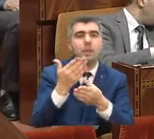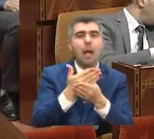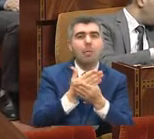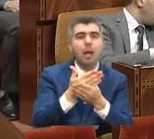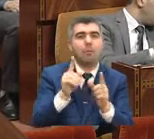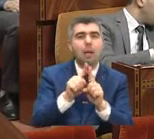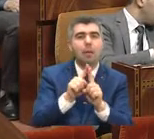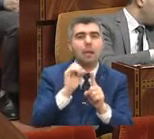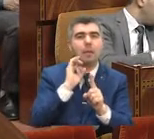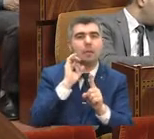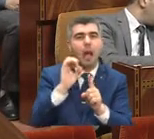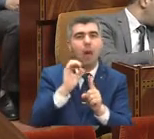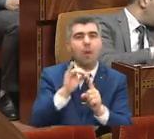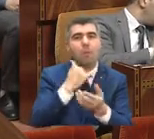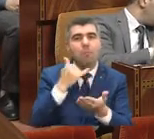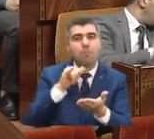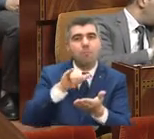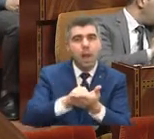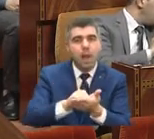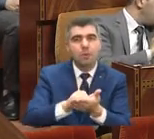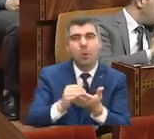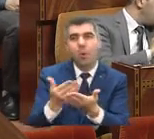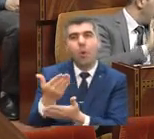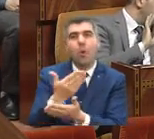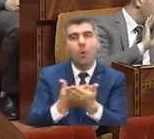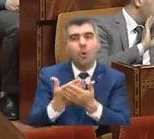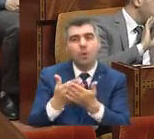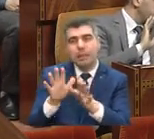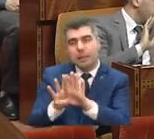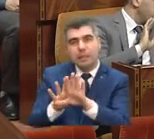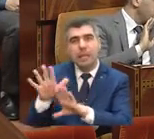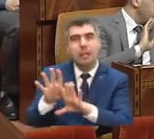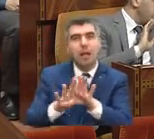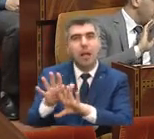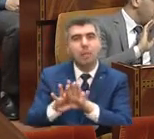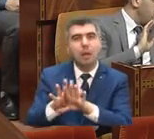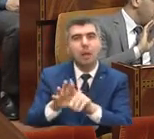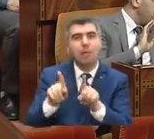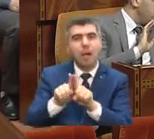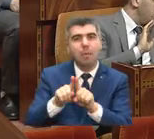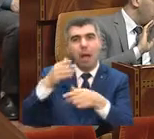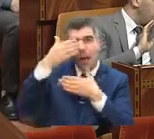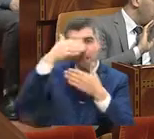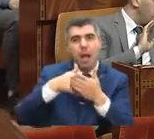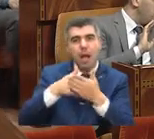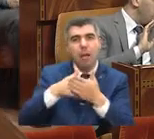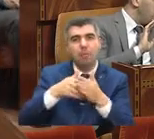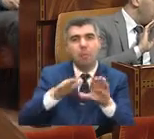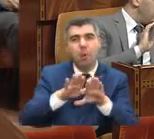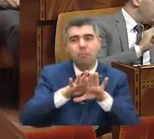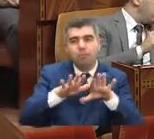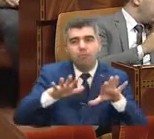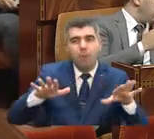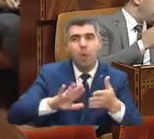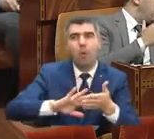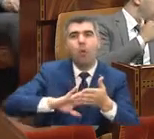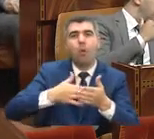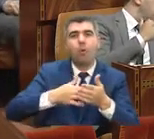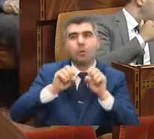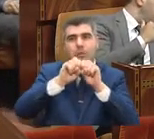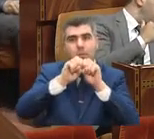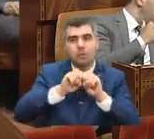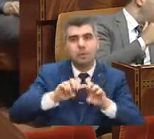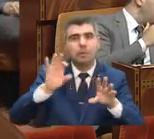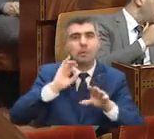النكراء، وما هي التدابير حتى يبقى المغرب بلدا آمنا وبلد العيش